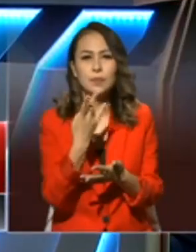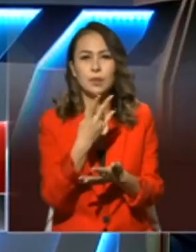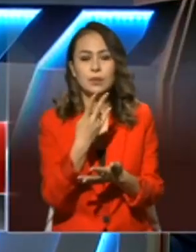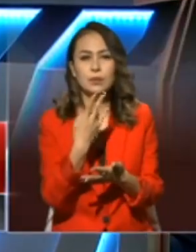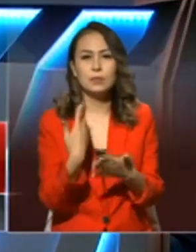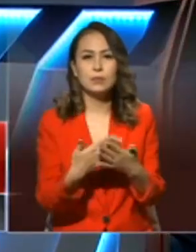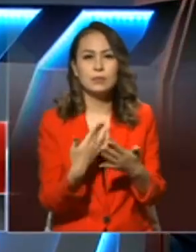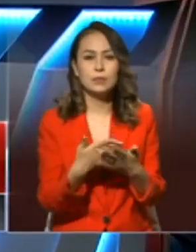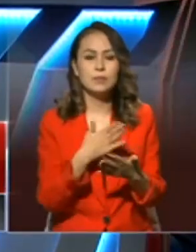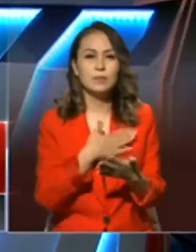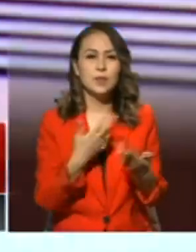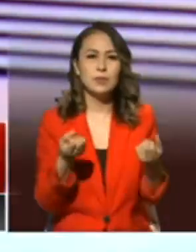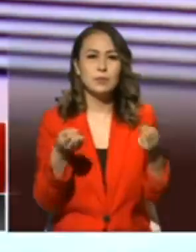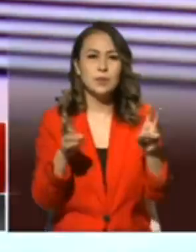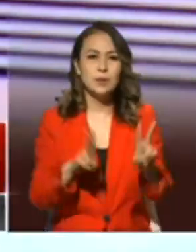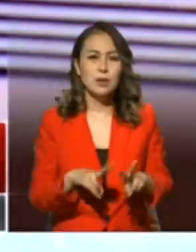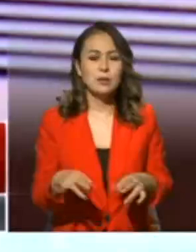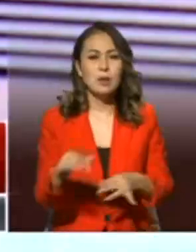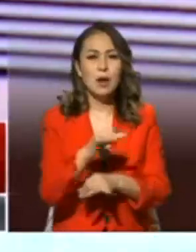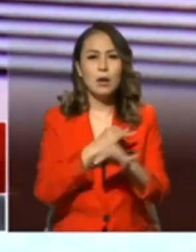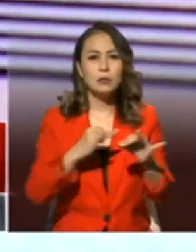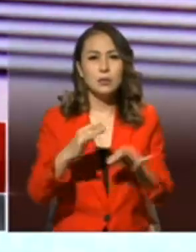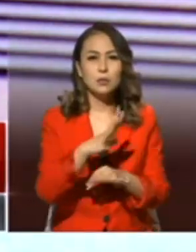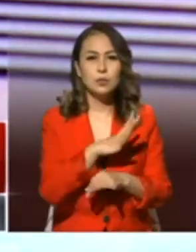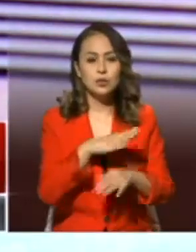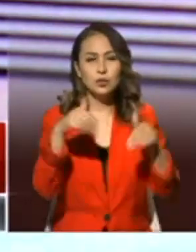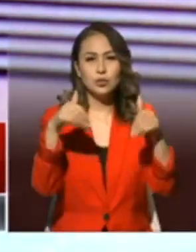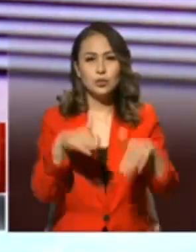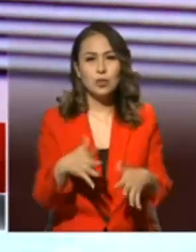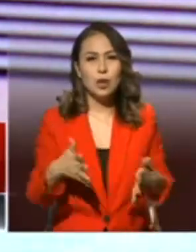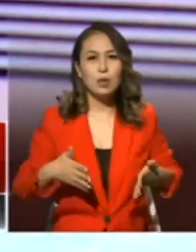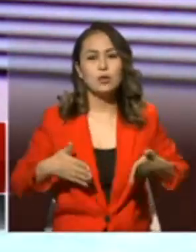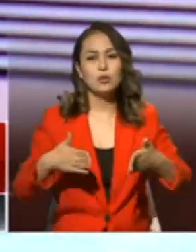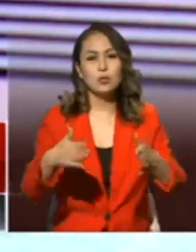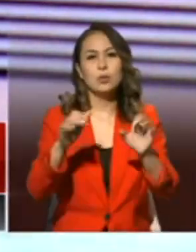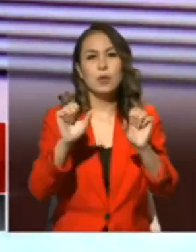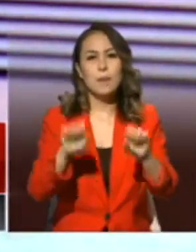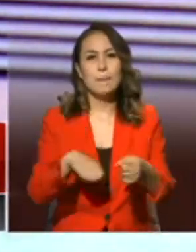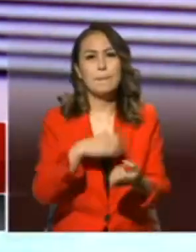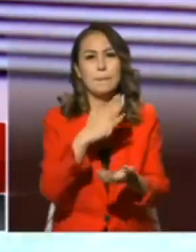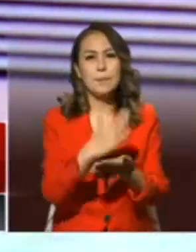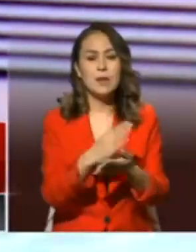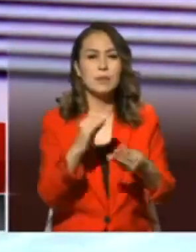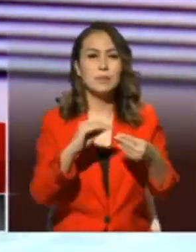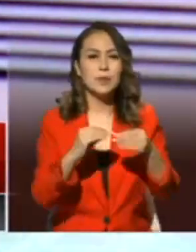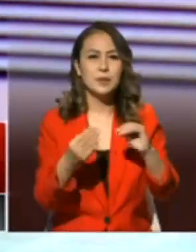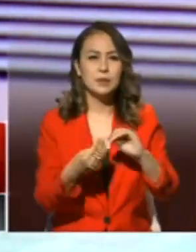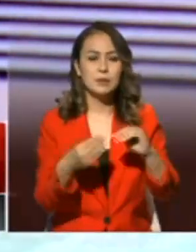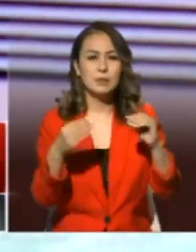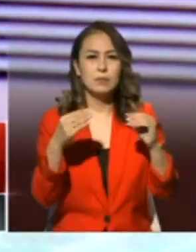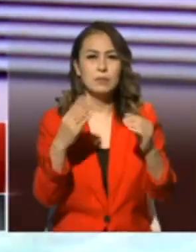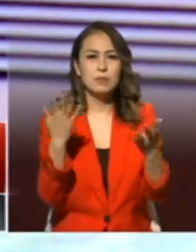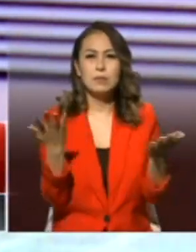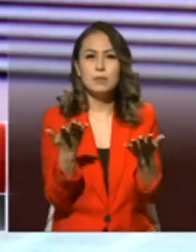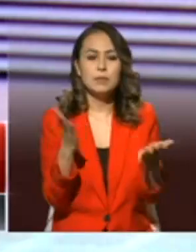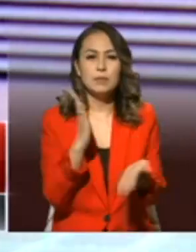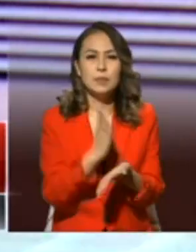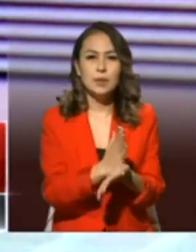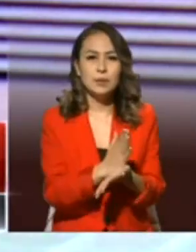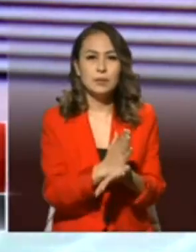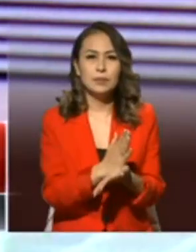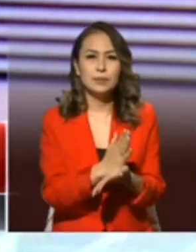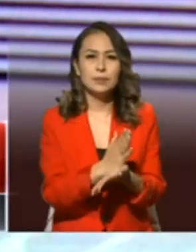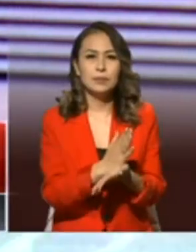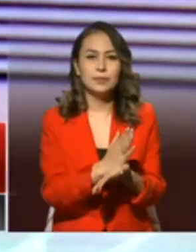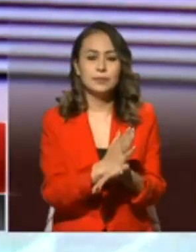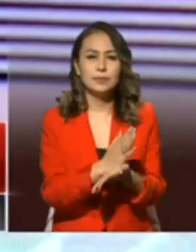біз мамандармен ақылдасу керек, қалай шешу керек, қандай жолдар бар деген сияқты, қандай мәселе бізде проблемалар бар.